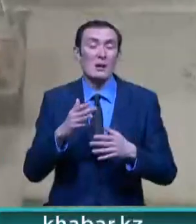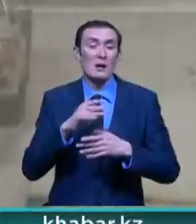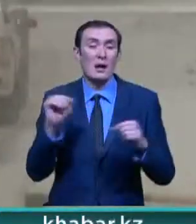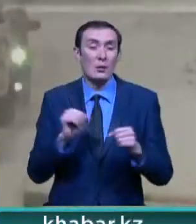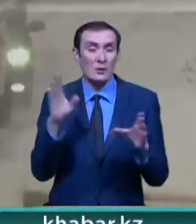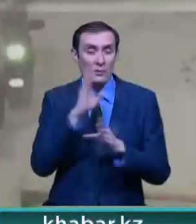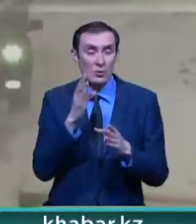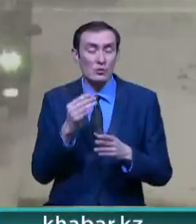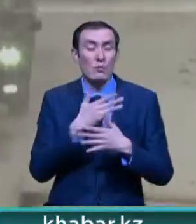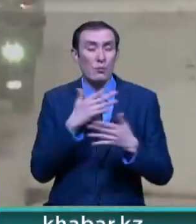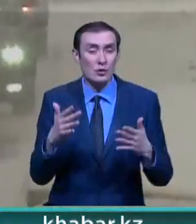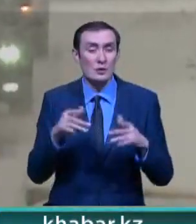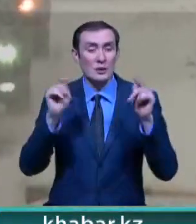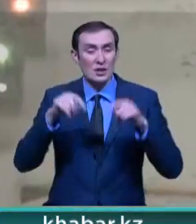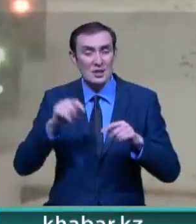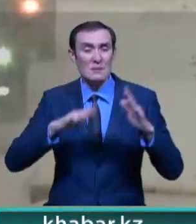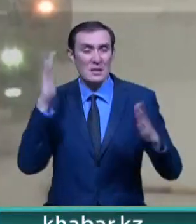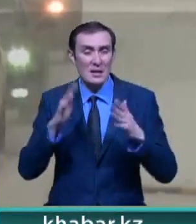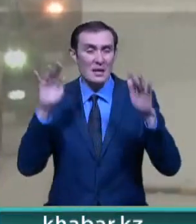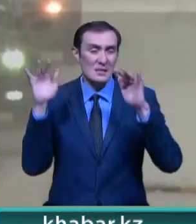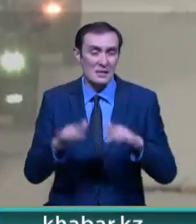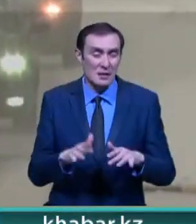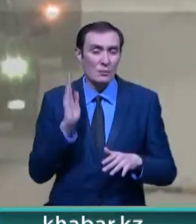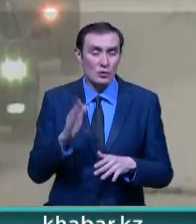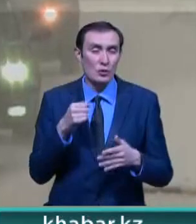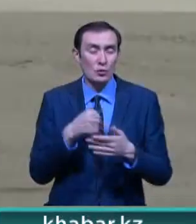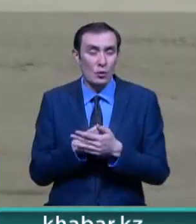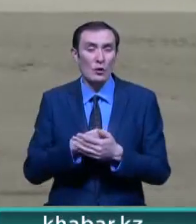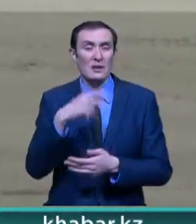циклон, который еще принесет дожди с метелями и порывами ветра до